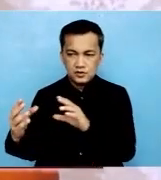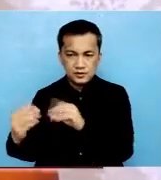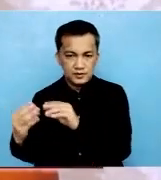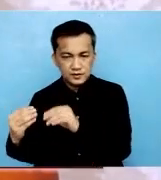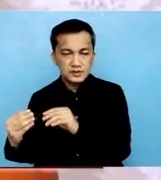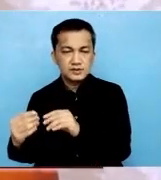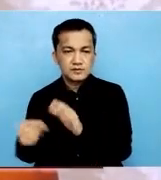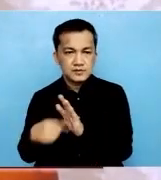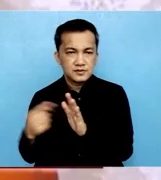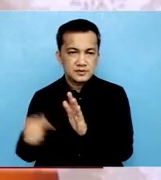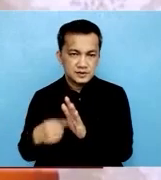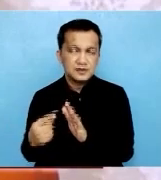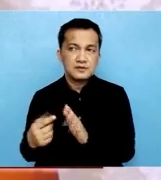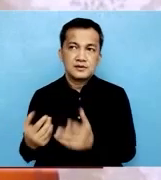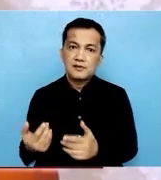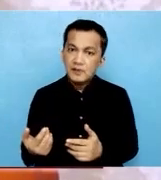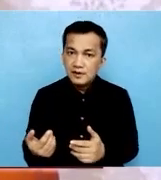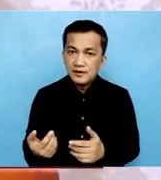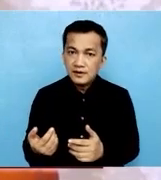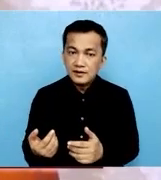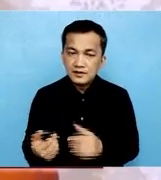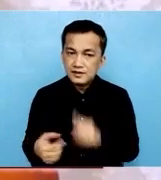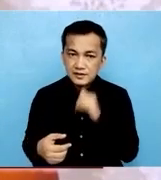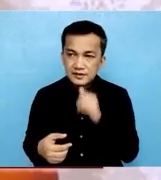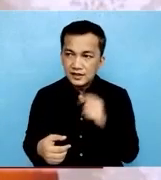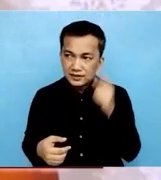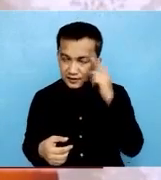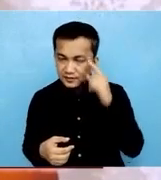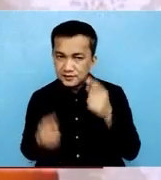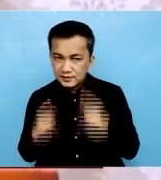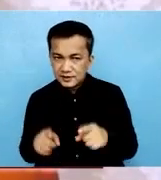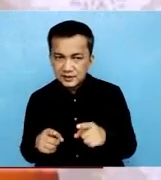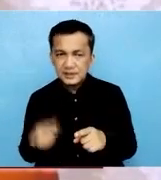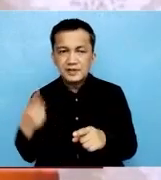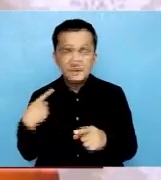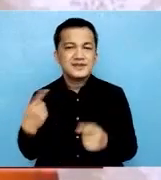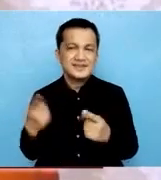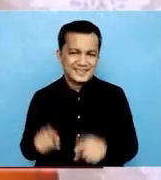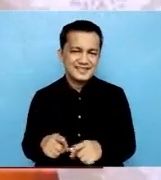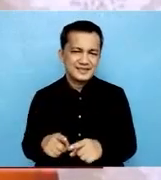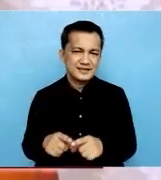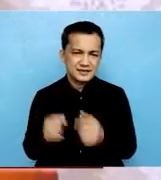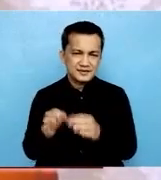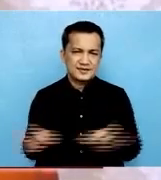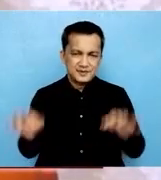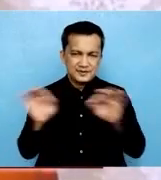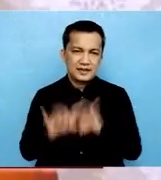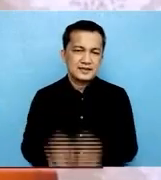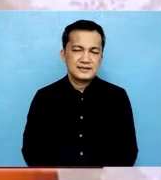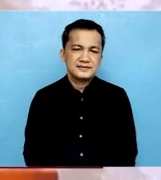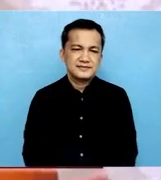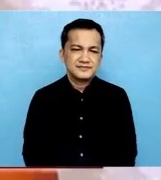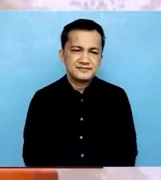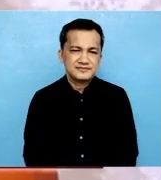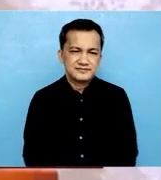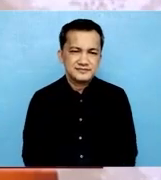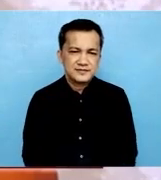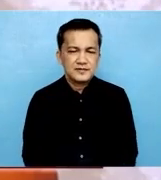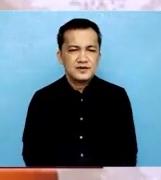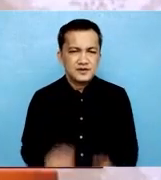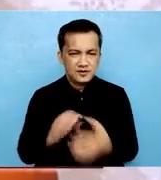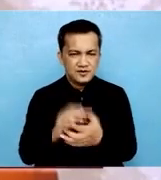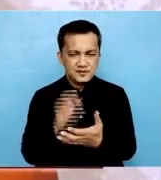kuminsan, yung hindi mo inaakalaing mangyayari, may nangyayari na napaka-importante pala. Kaya siyempre open tayo